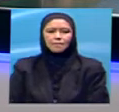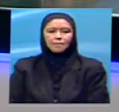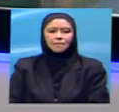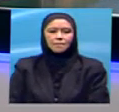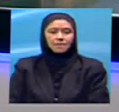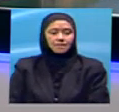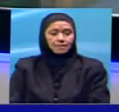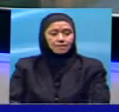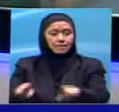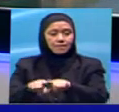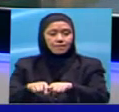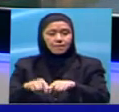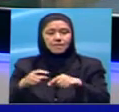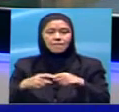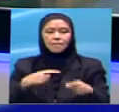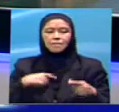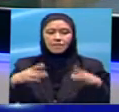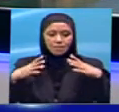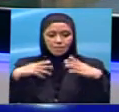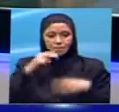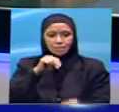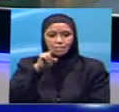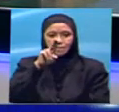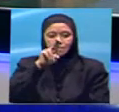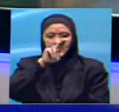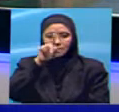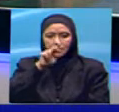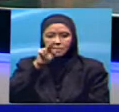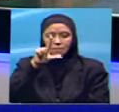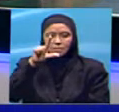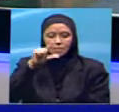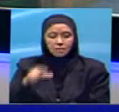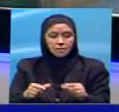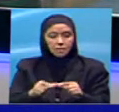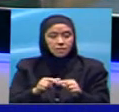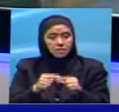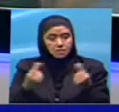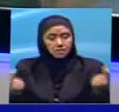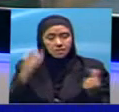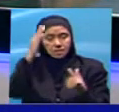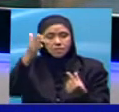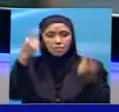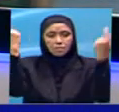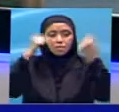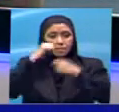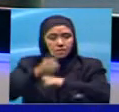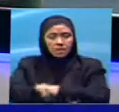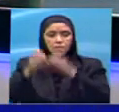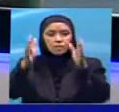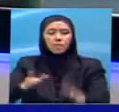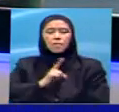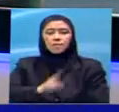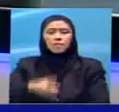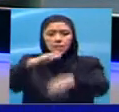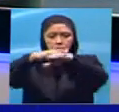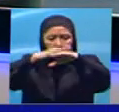Sempena peristiwa nuzul Quran 1438 hijrah yang akan disambut esok umat Islam diajak sentiasa